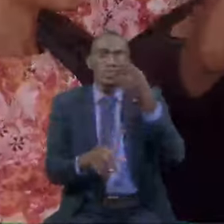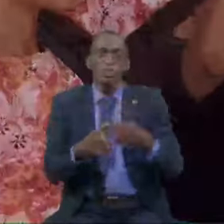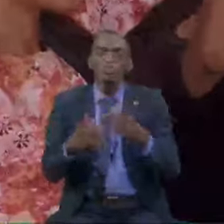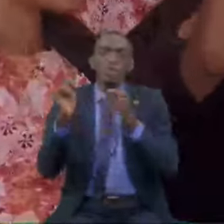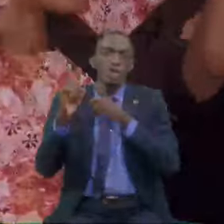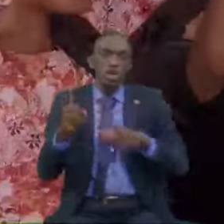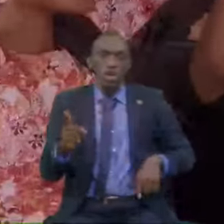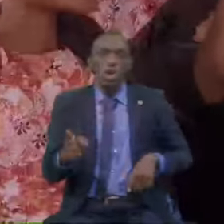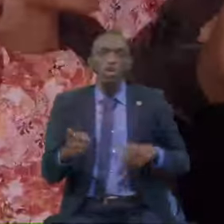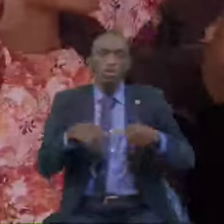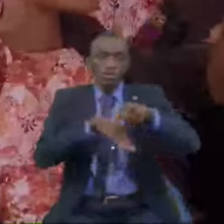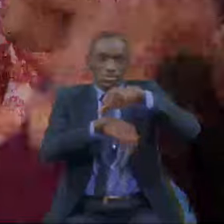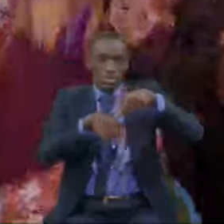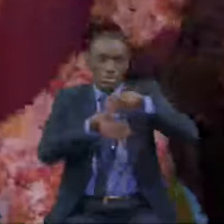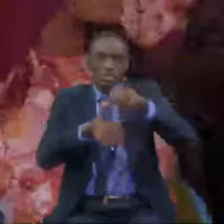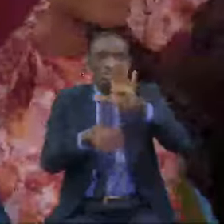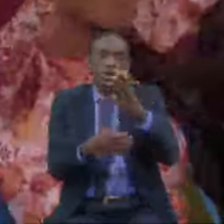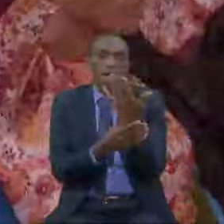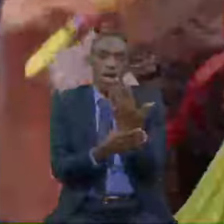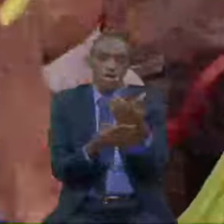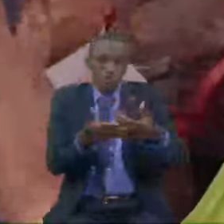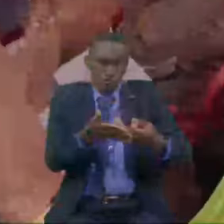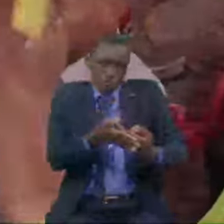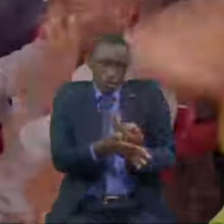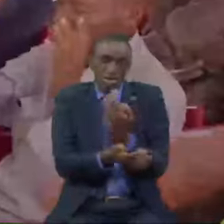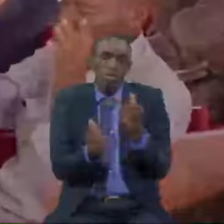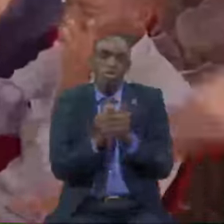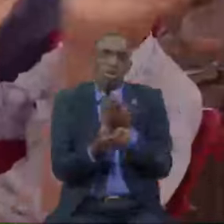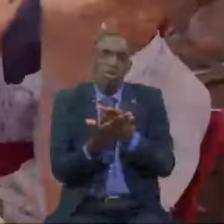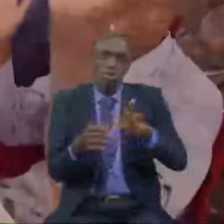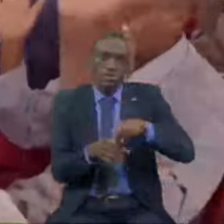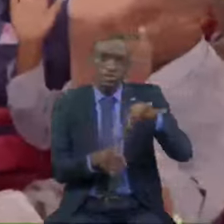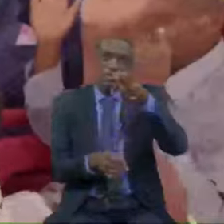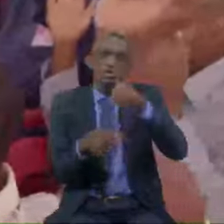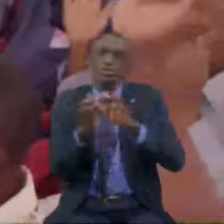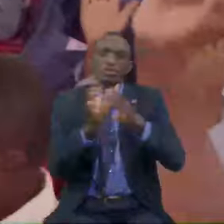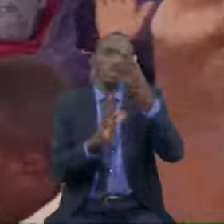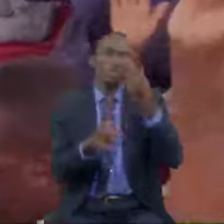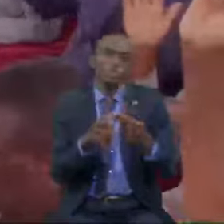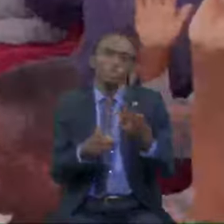oint toutes tes mains à nouveau du Saint-Esprit au nom de Jésus.